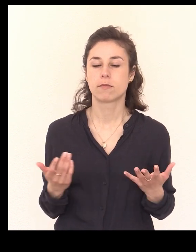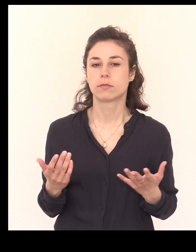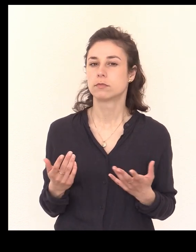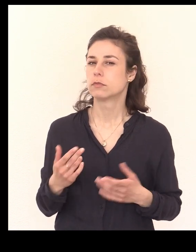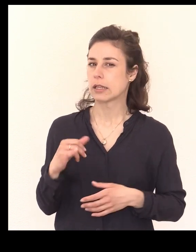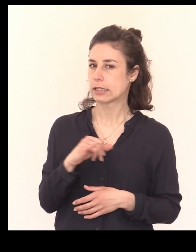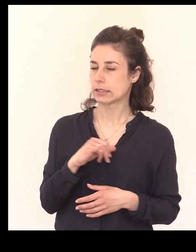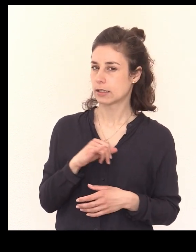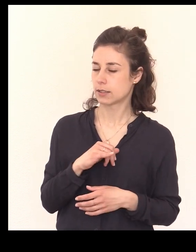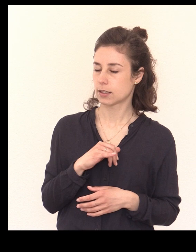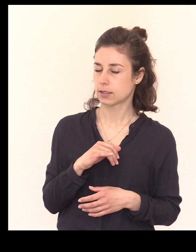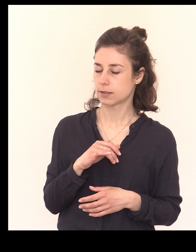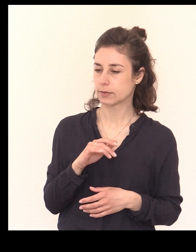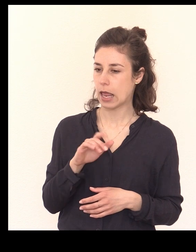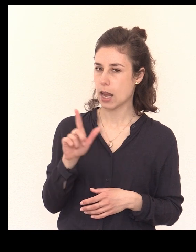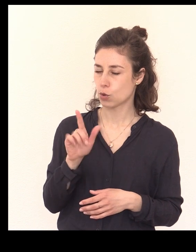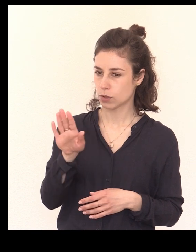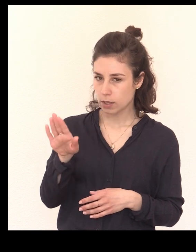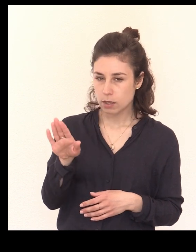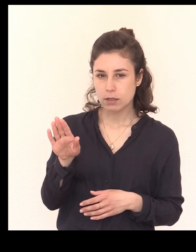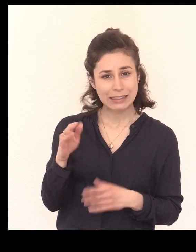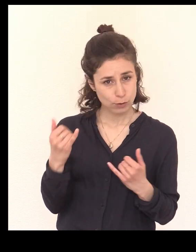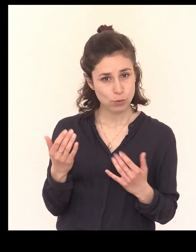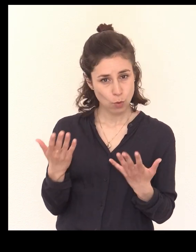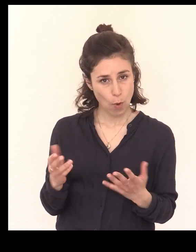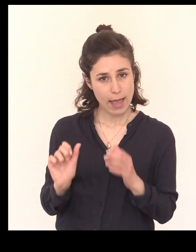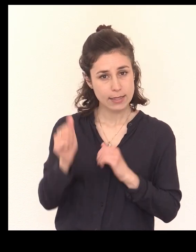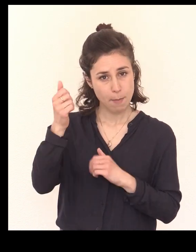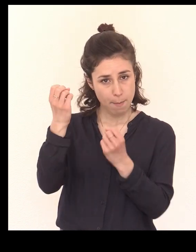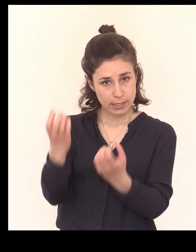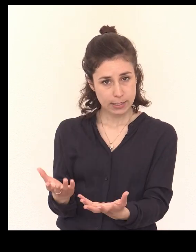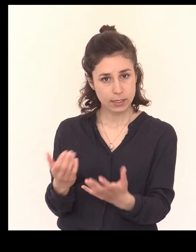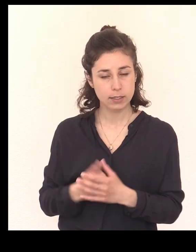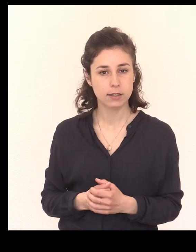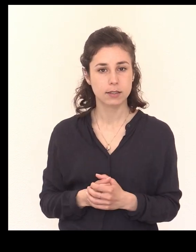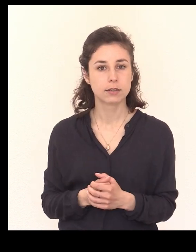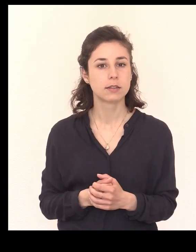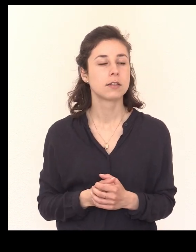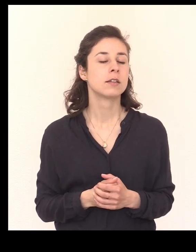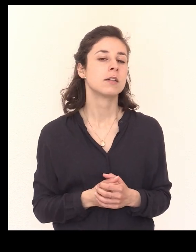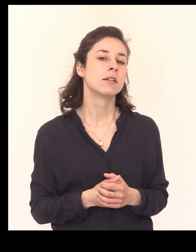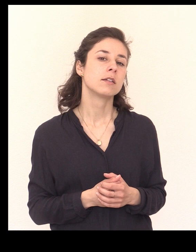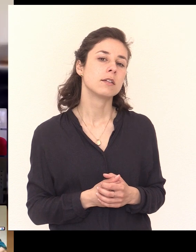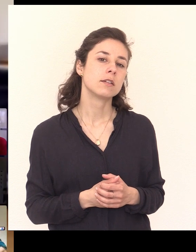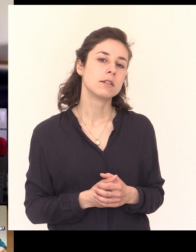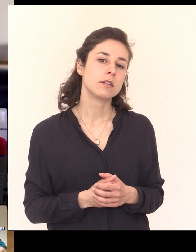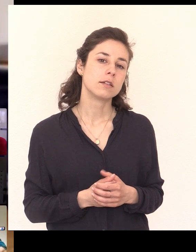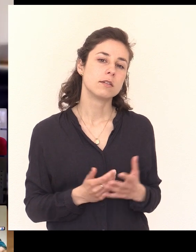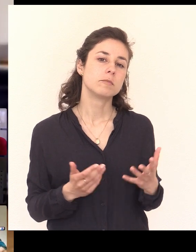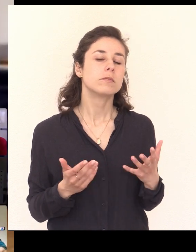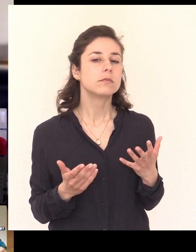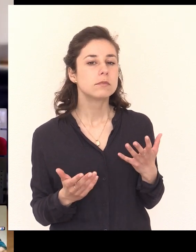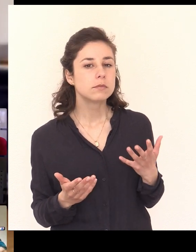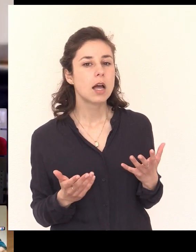Aber was mich interessieren würde, ist, Linus, ist es dir zum ersten Mal sowas passiert? Also